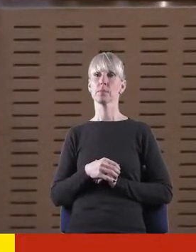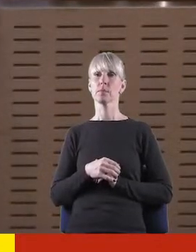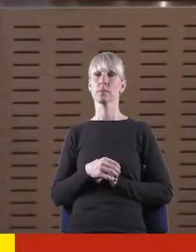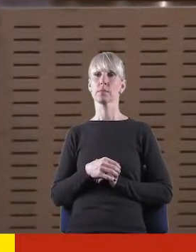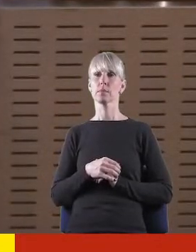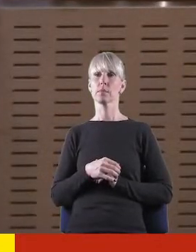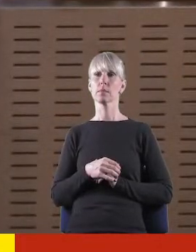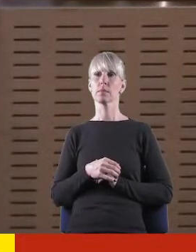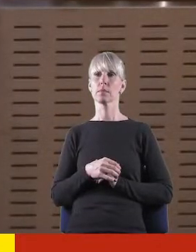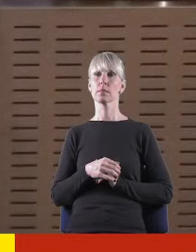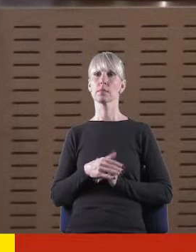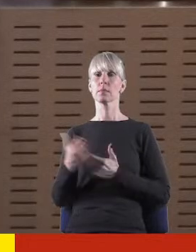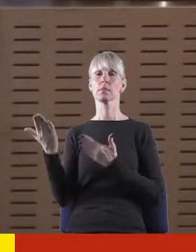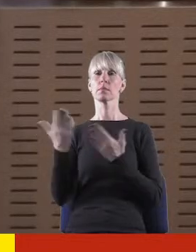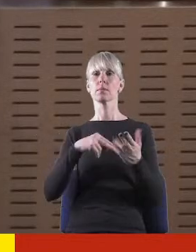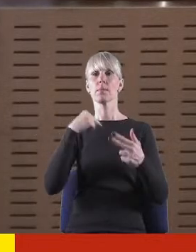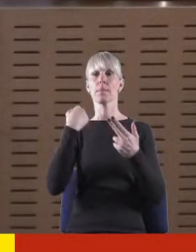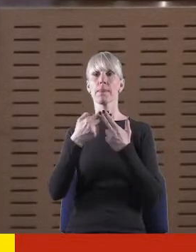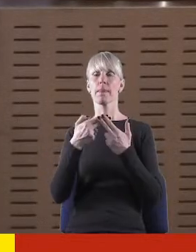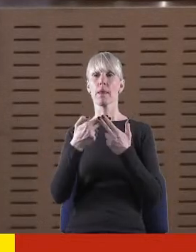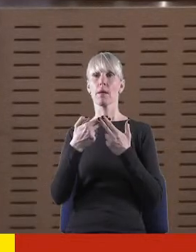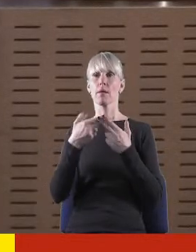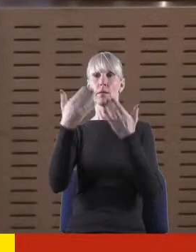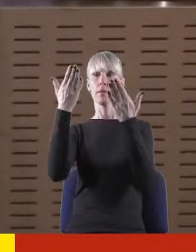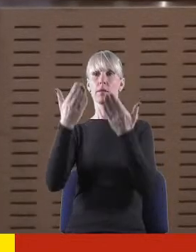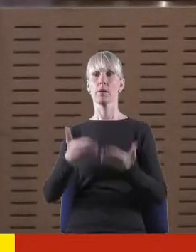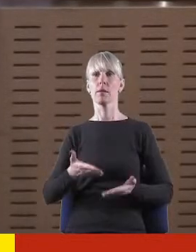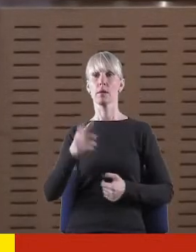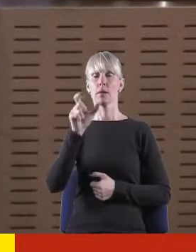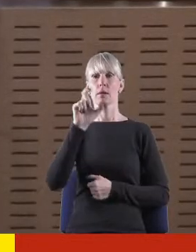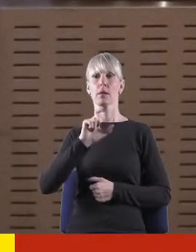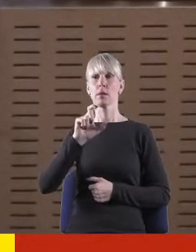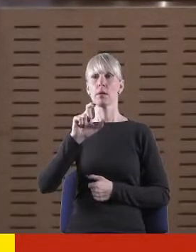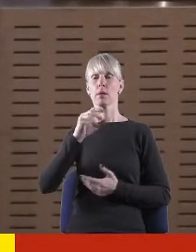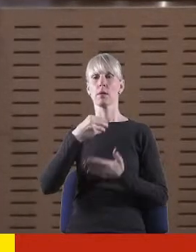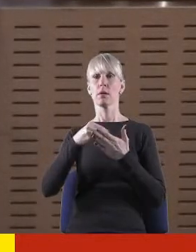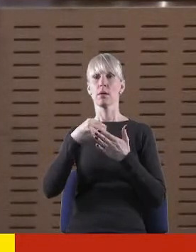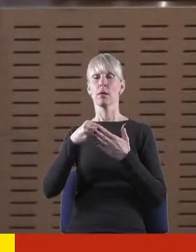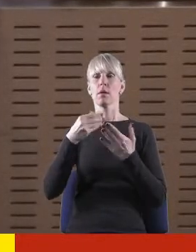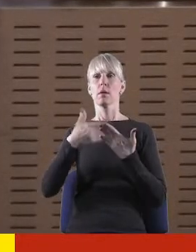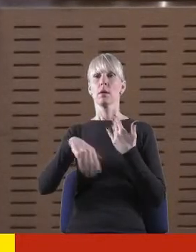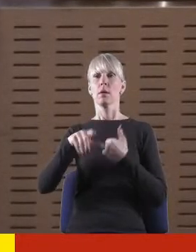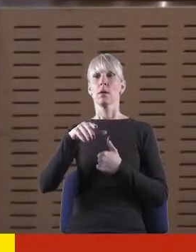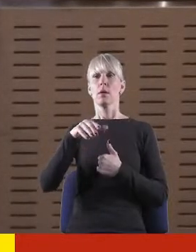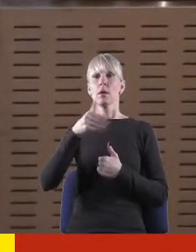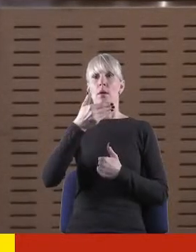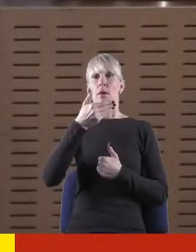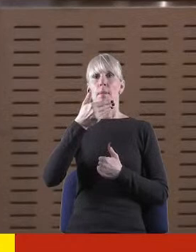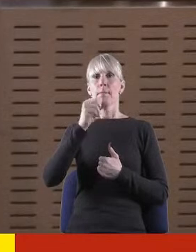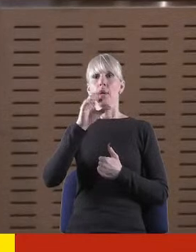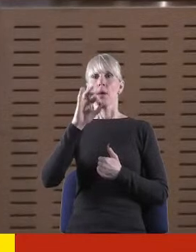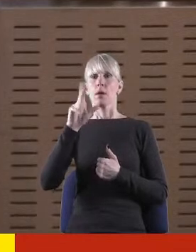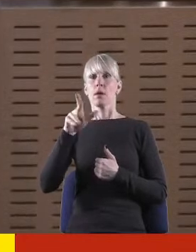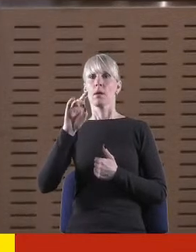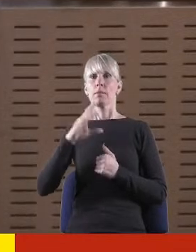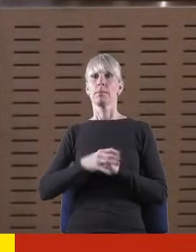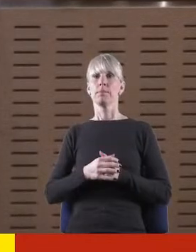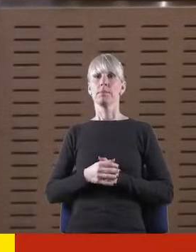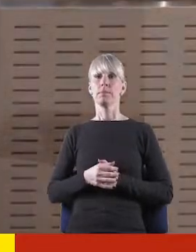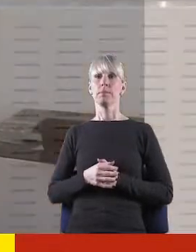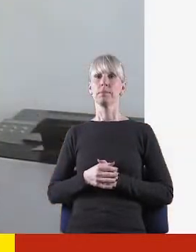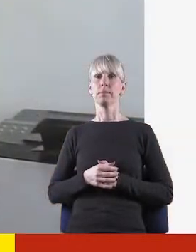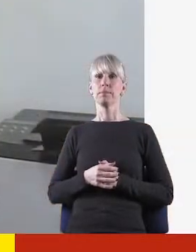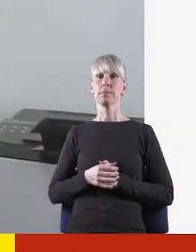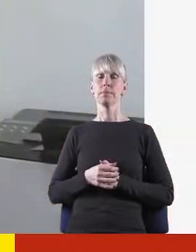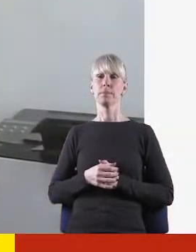Dziękuję bardzo. Proszę bardzo, poproszę o odpowiedź na pytania pana skarbnika. Proszę bardzo, skarbnik województwa, pan Michał Miazek. Tak, szanowni państwo, w zasadzie